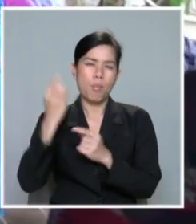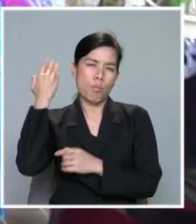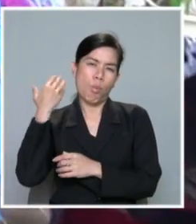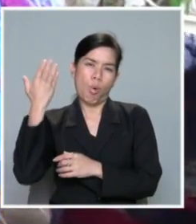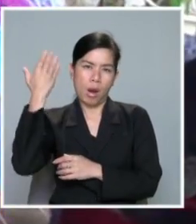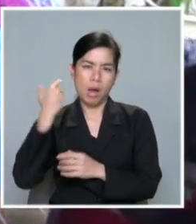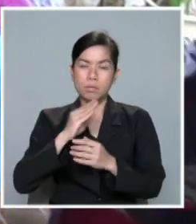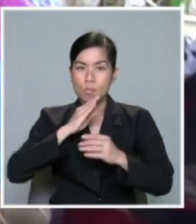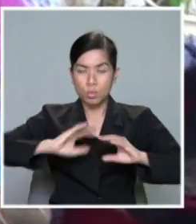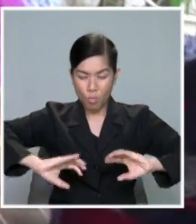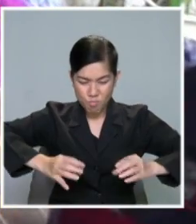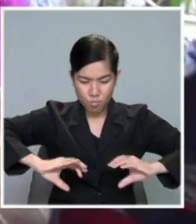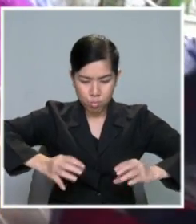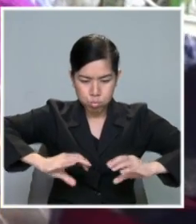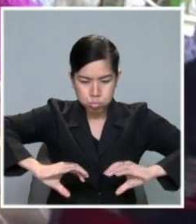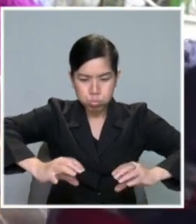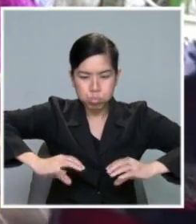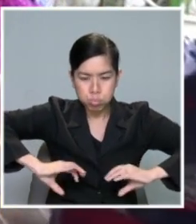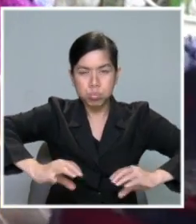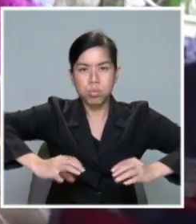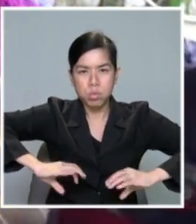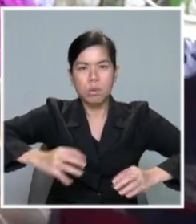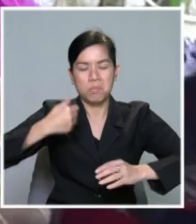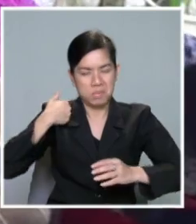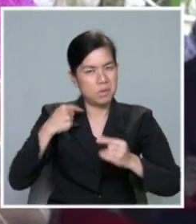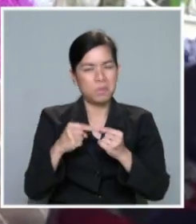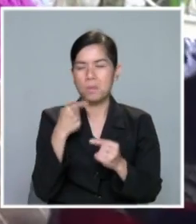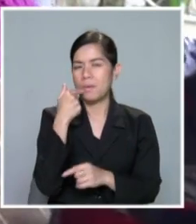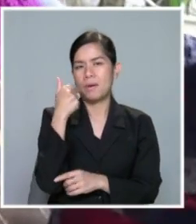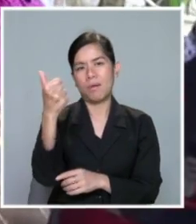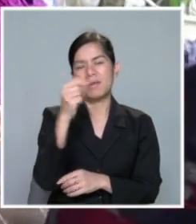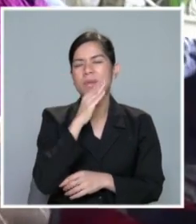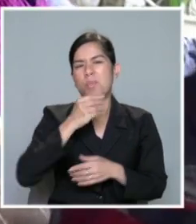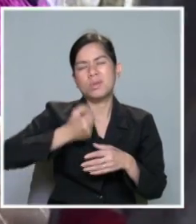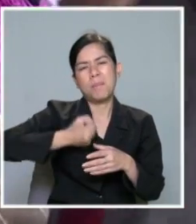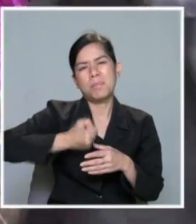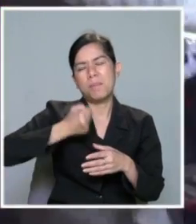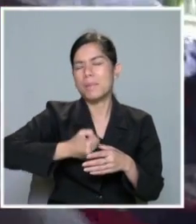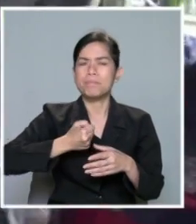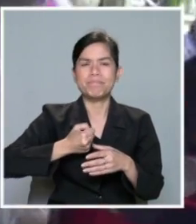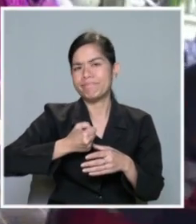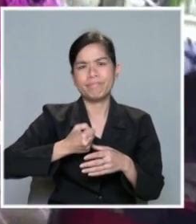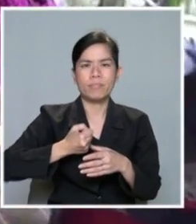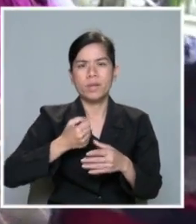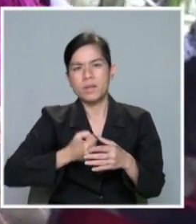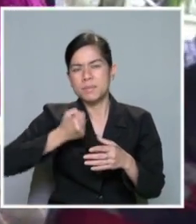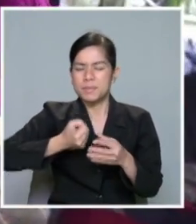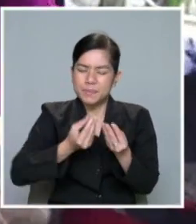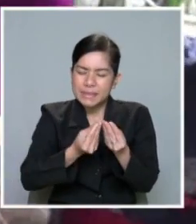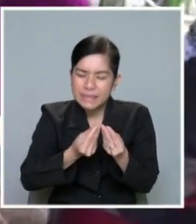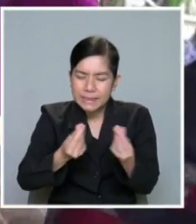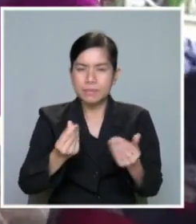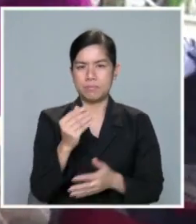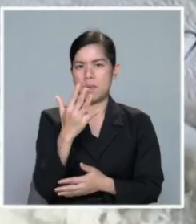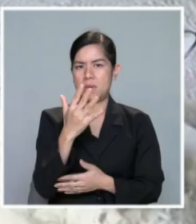มันจะละเอียดกว่าแล้วก็รสชาติมันจะอร่อยกว่าค่ะถ้าตำแล้วมันไม่ละเอียดนะพูดง่ายๆมันไม่